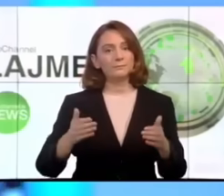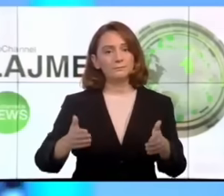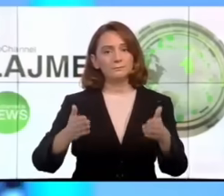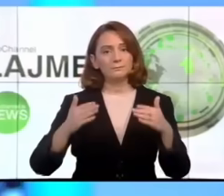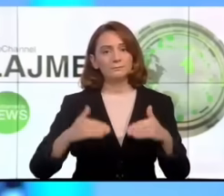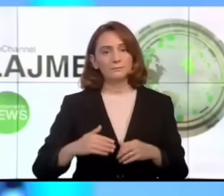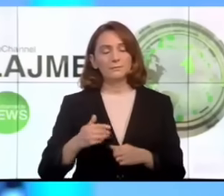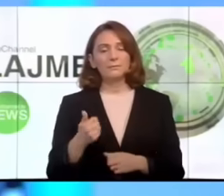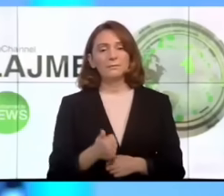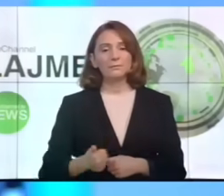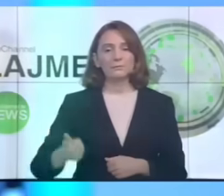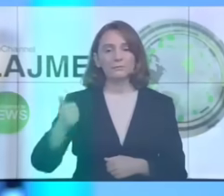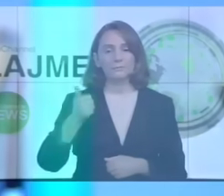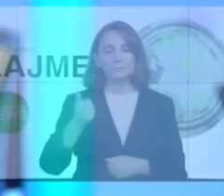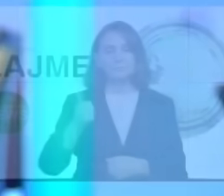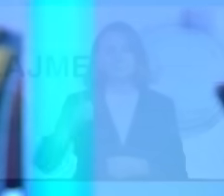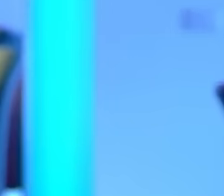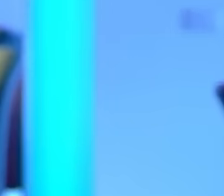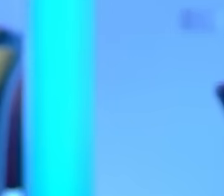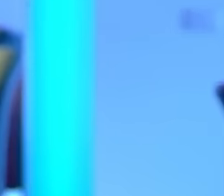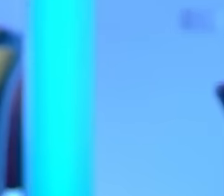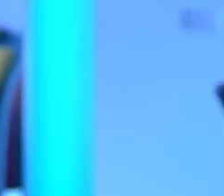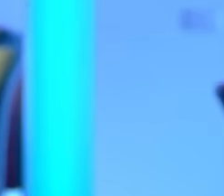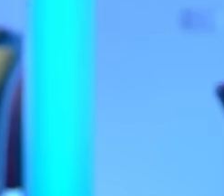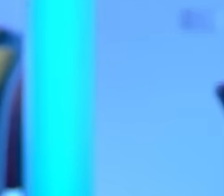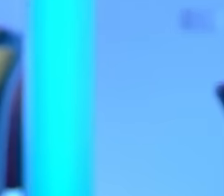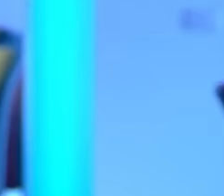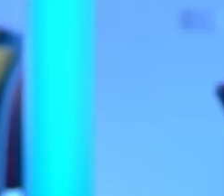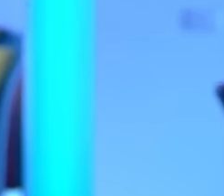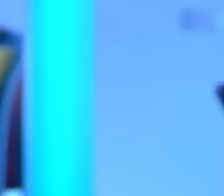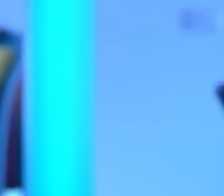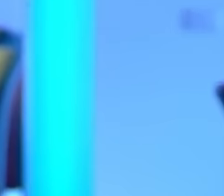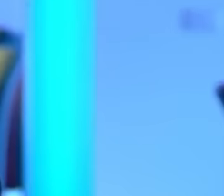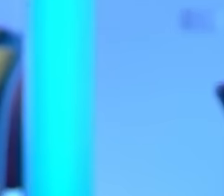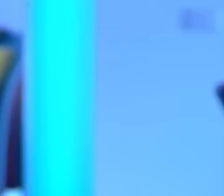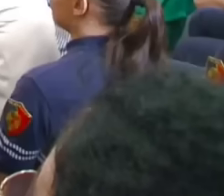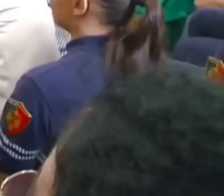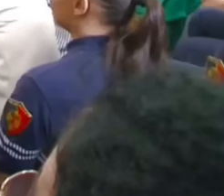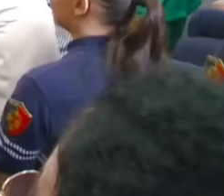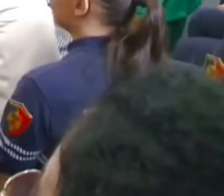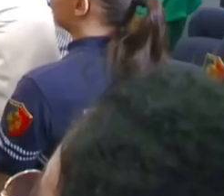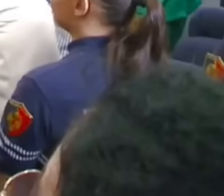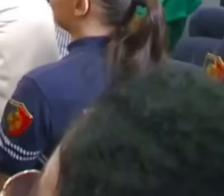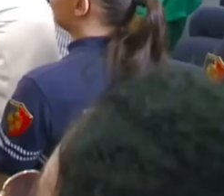Kryeministri Edi Rama ishte sot më herët një takim për sigurinë në shkolla.